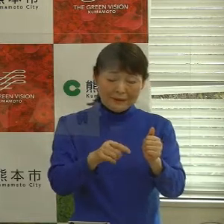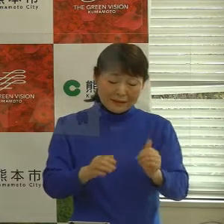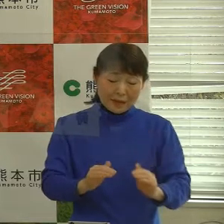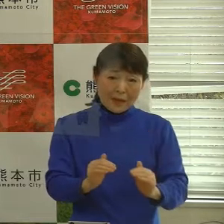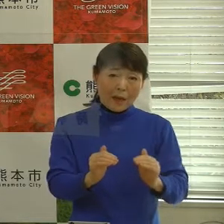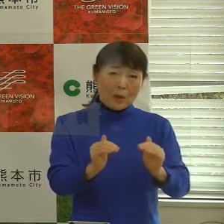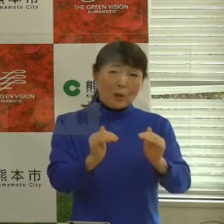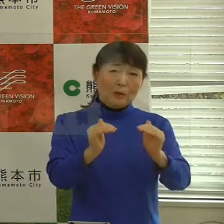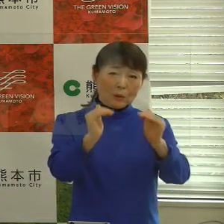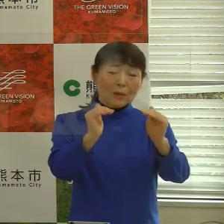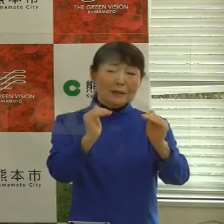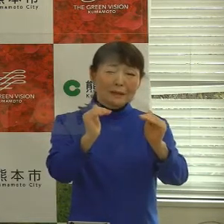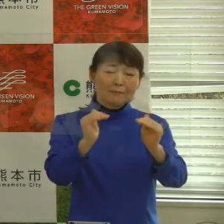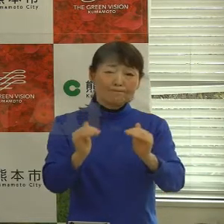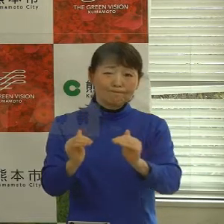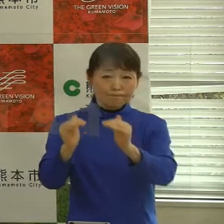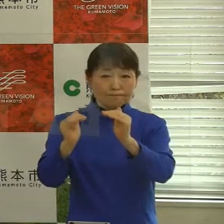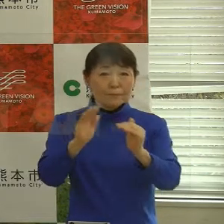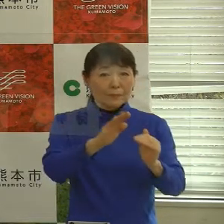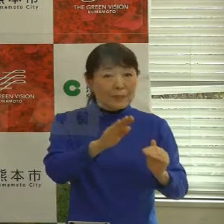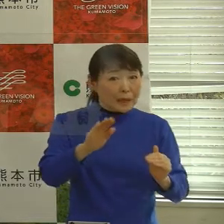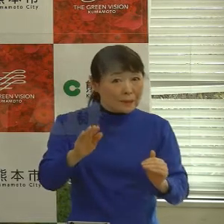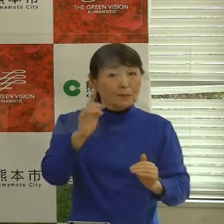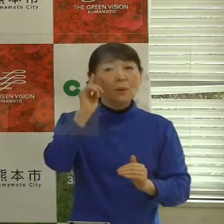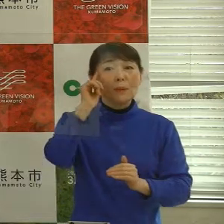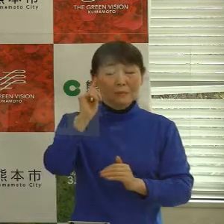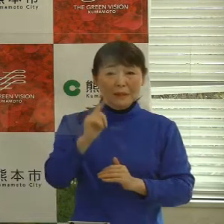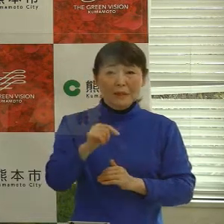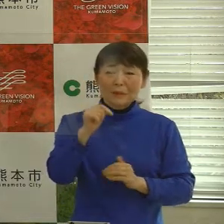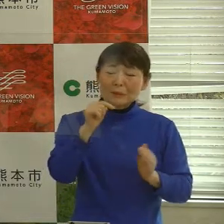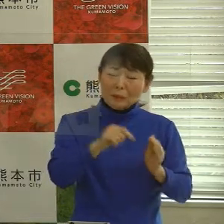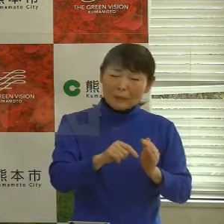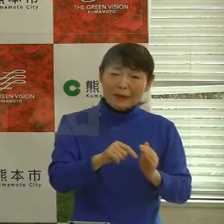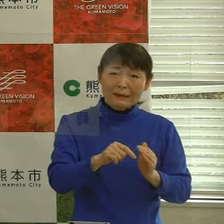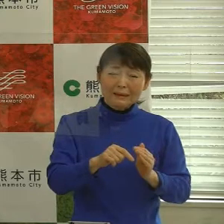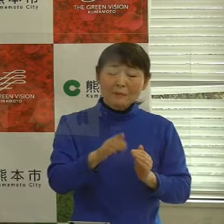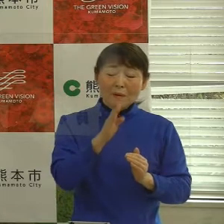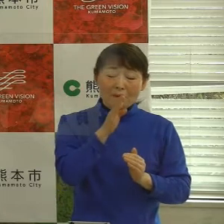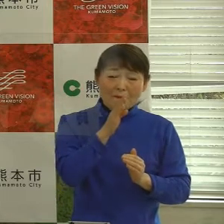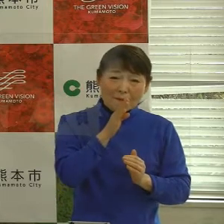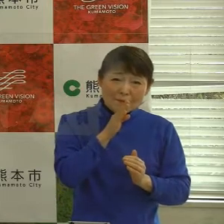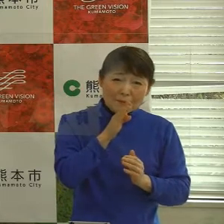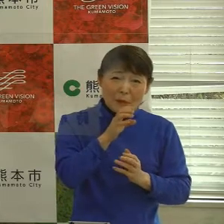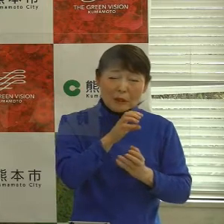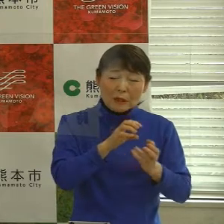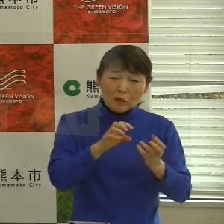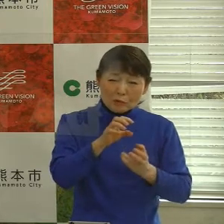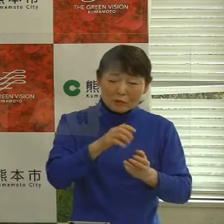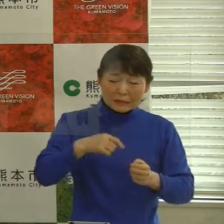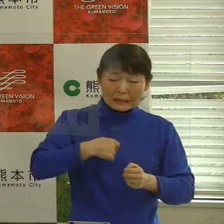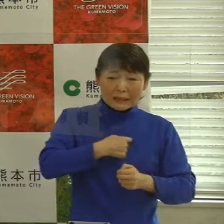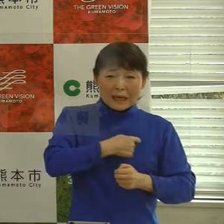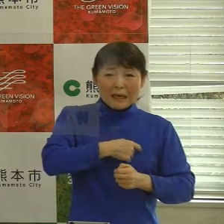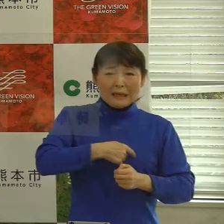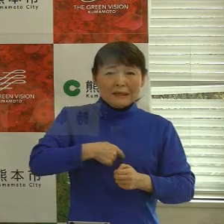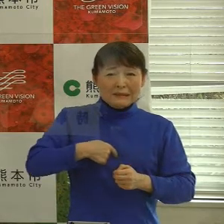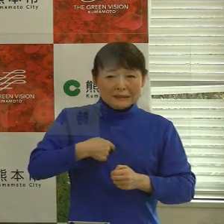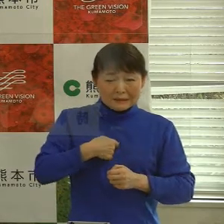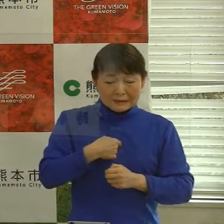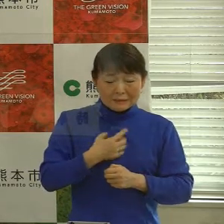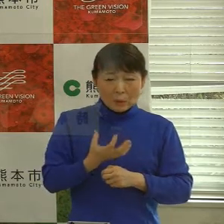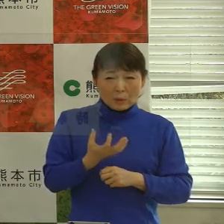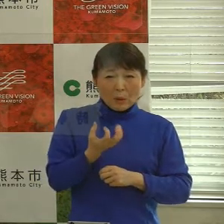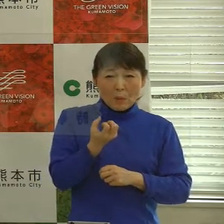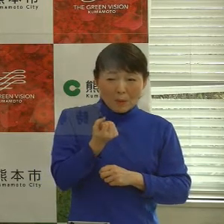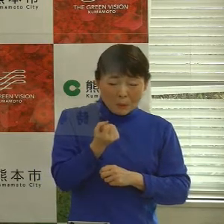っておられるというふうに思います。まあ、その中にはやはり非常に複雑な心境でですね、やはりお持ちの方もい